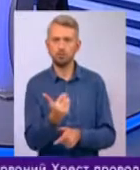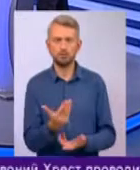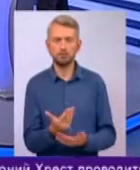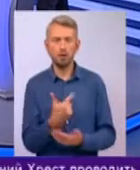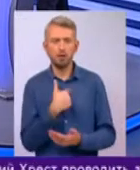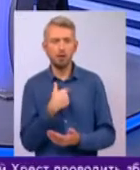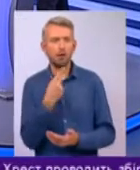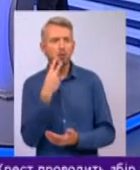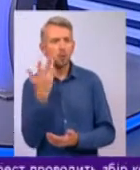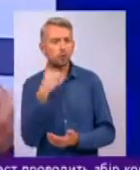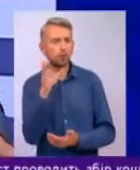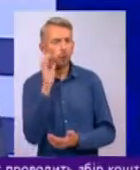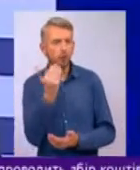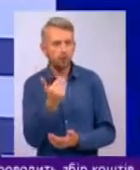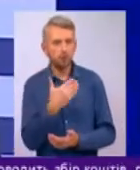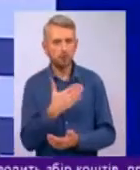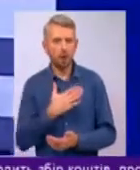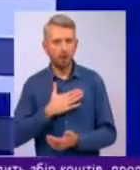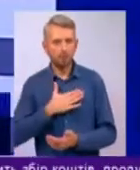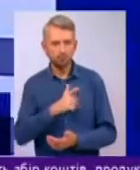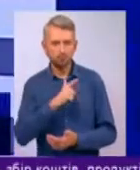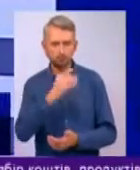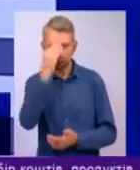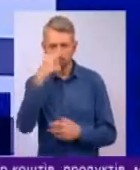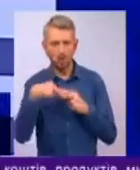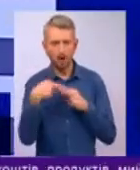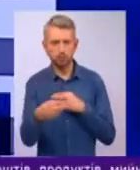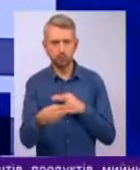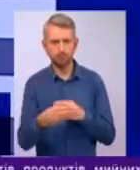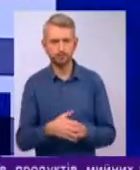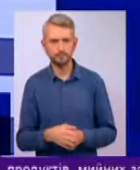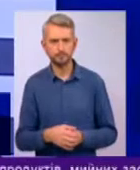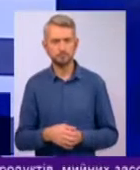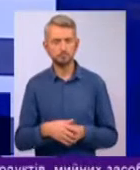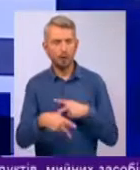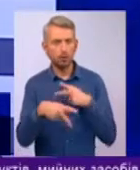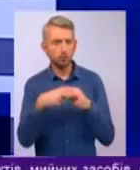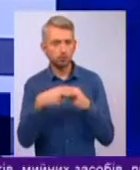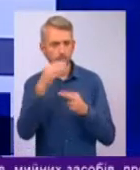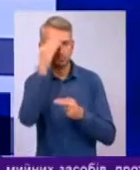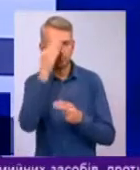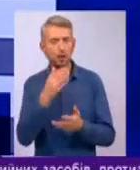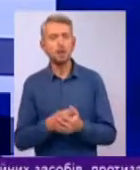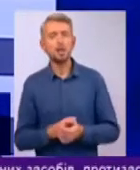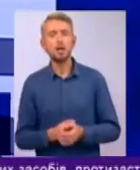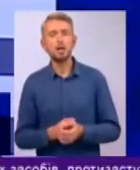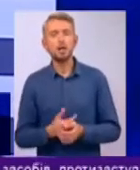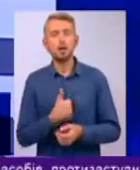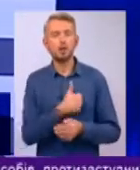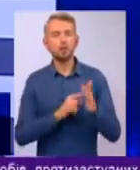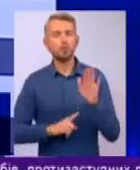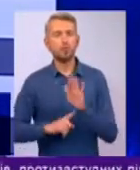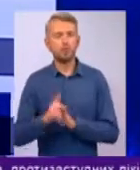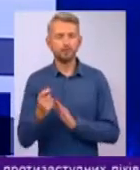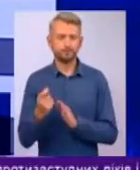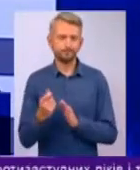завжди, коли слухаю вас, розумію, що от наші точки зору співпадають. Дякую. В багатьох випадках абсолютно. Ви знаєте, я хотів би почати трошки з